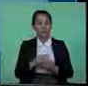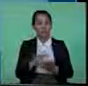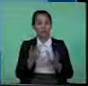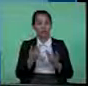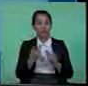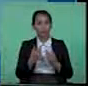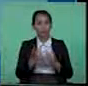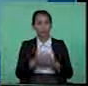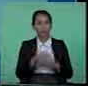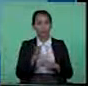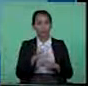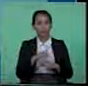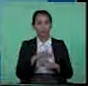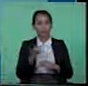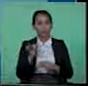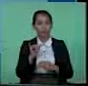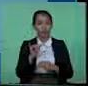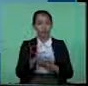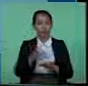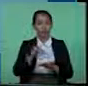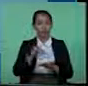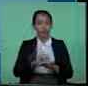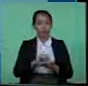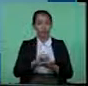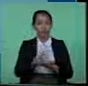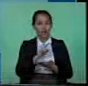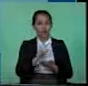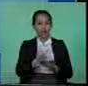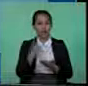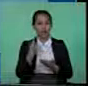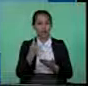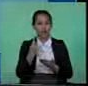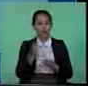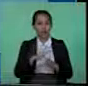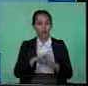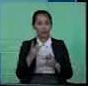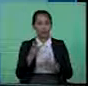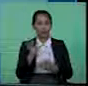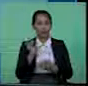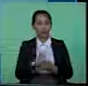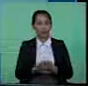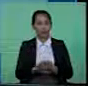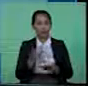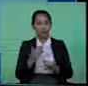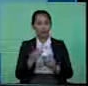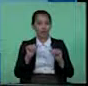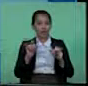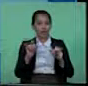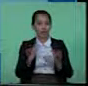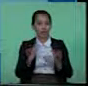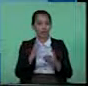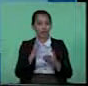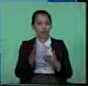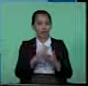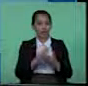ifodalarda bo'lish, ko'paytirish ishtirok etsa, albatta ular birinchi bajarilishi kerak, to'g'rimi? Agar qavisli ifoda